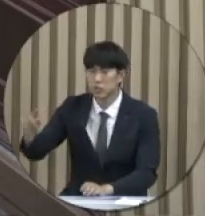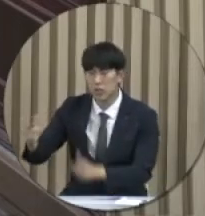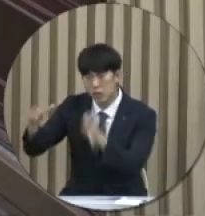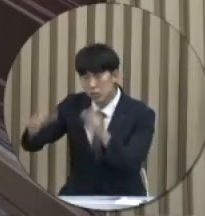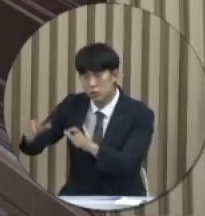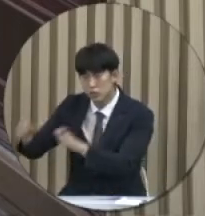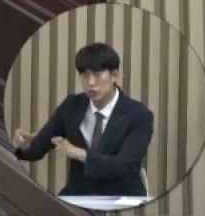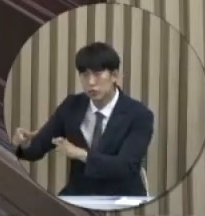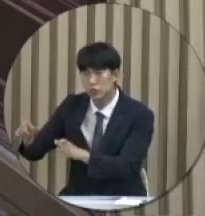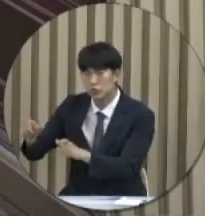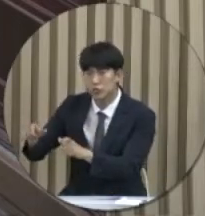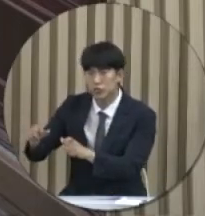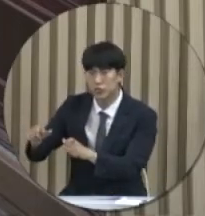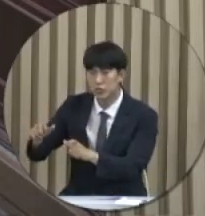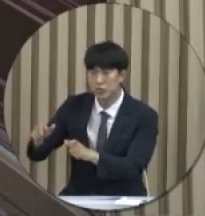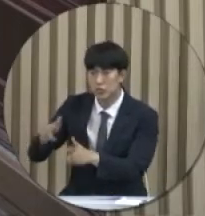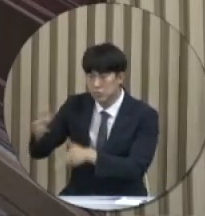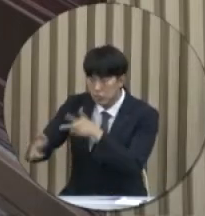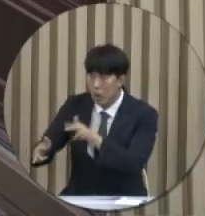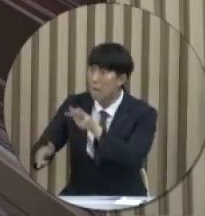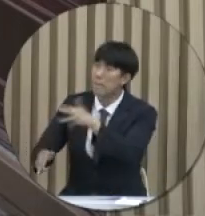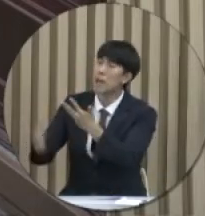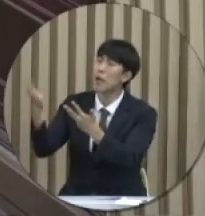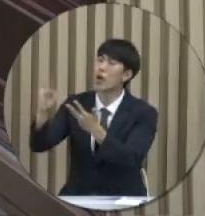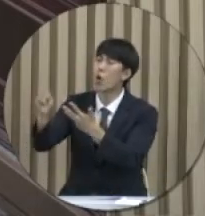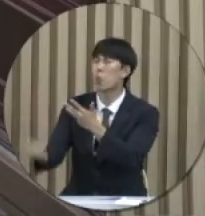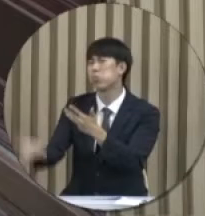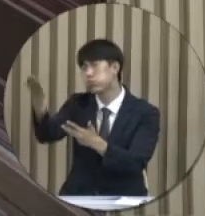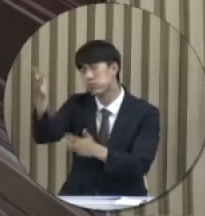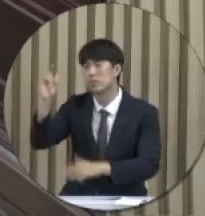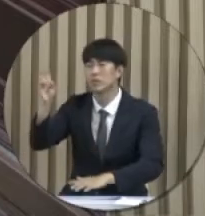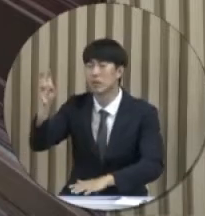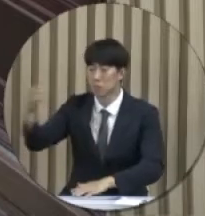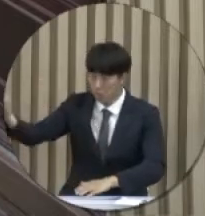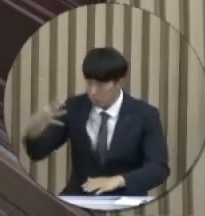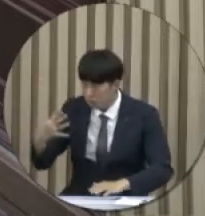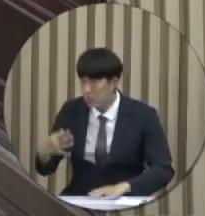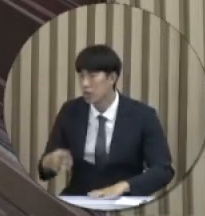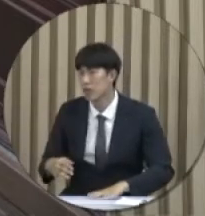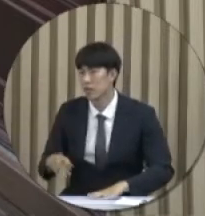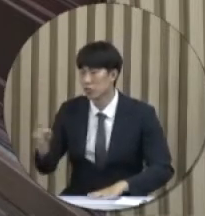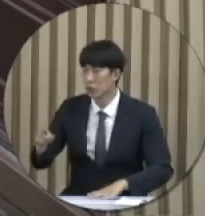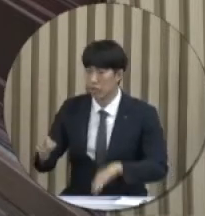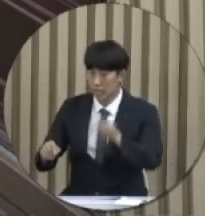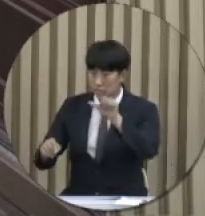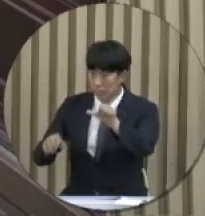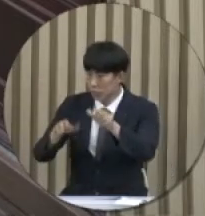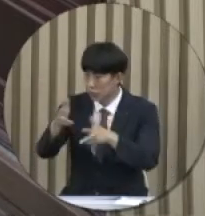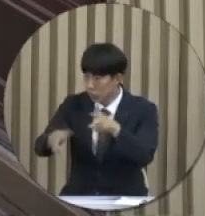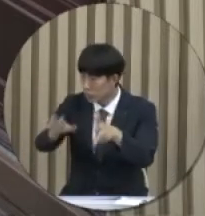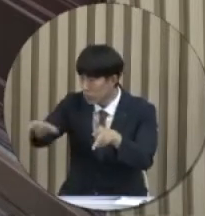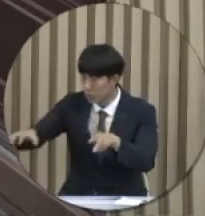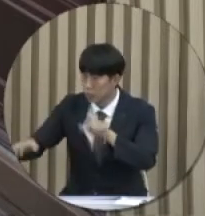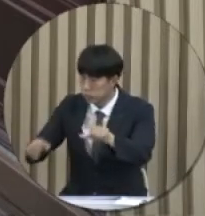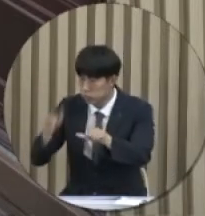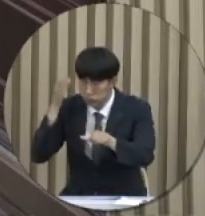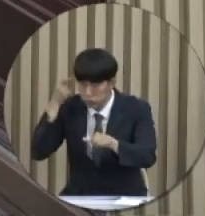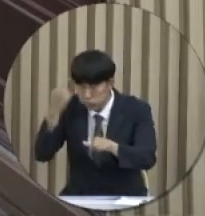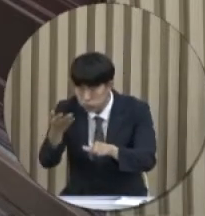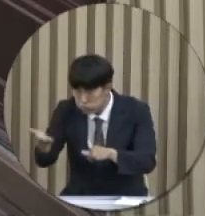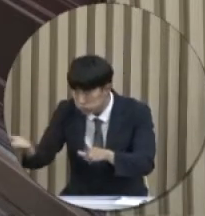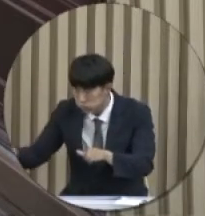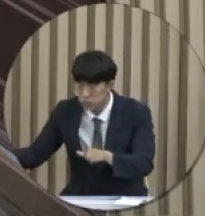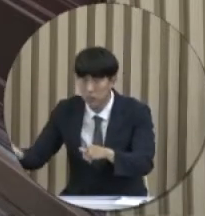뭐그 시행사가 한 8, 900억 먹지 않겠어요? 이런 얘기를 들었습니다. 근데 그거를 한 5군데 이상이 물어봤어요.